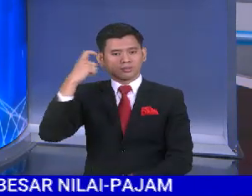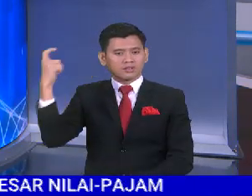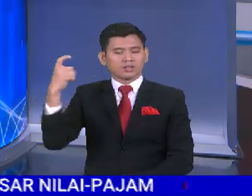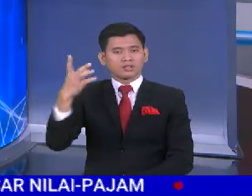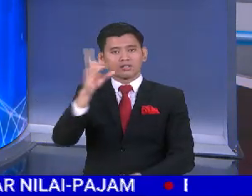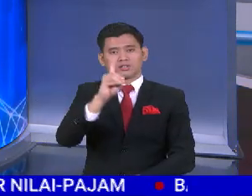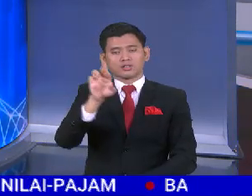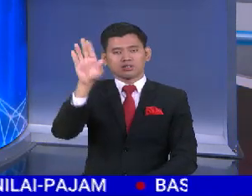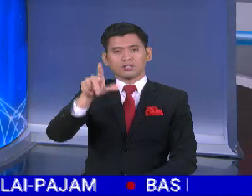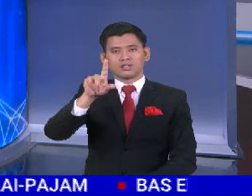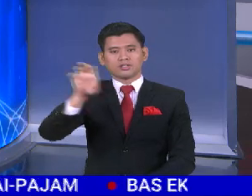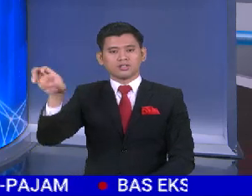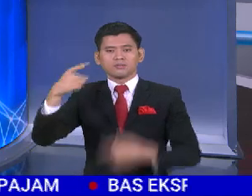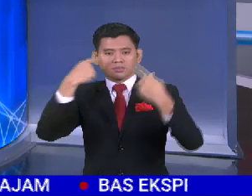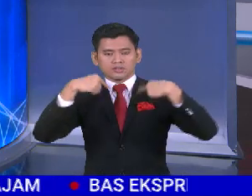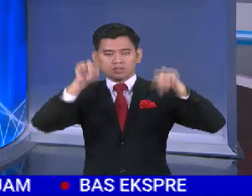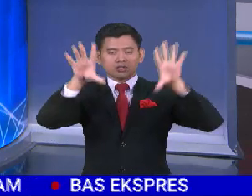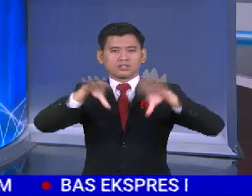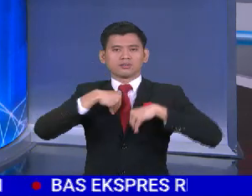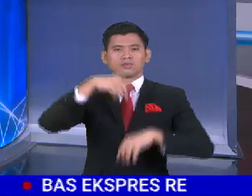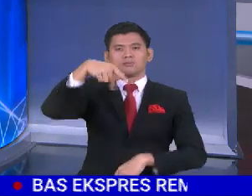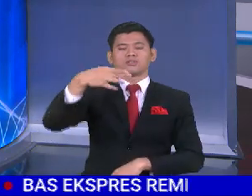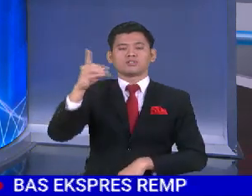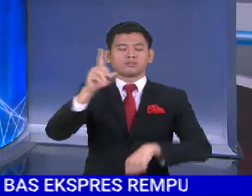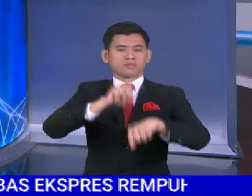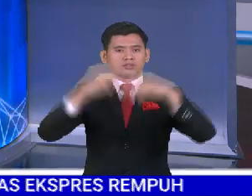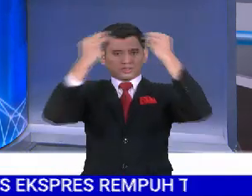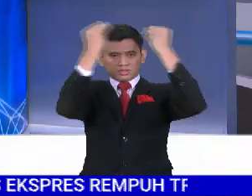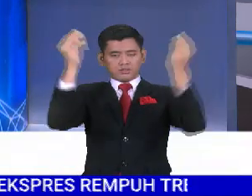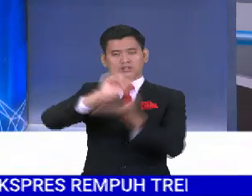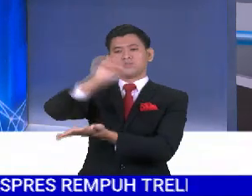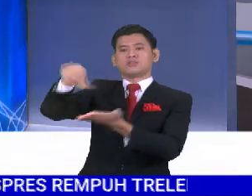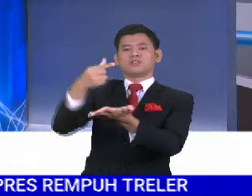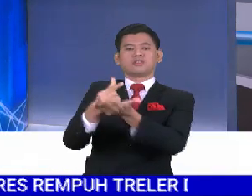liquitiong beliau yang percaya menerima PSD pada majelis